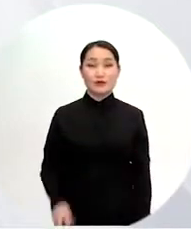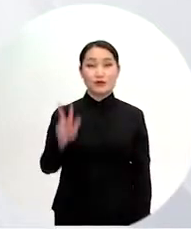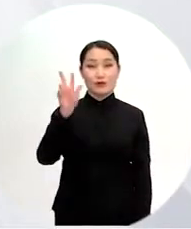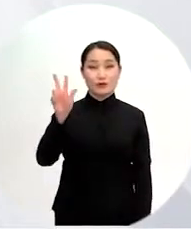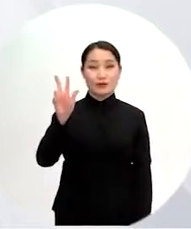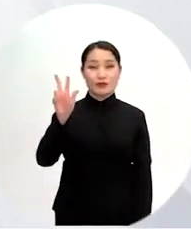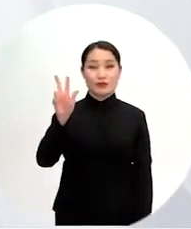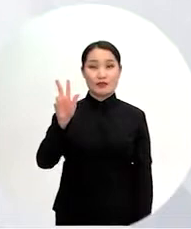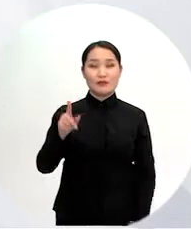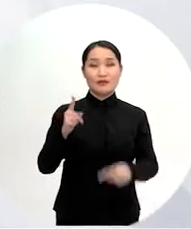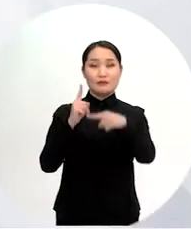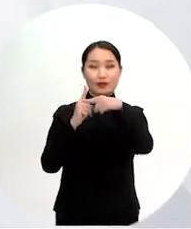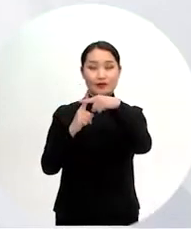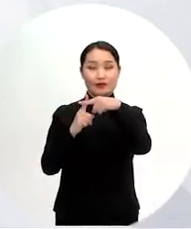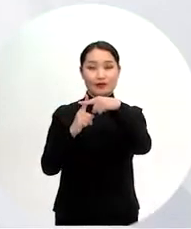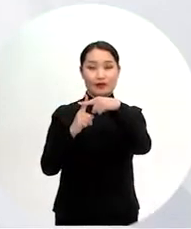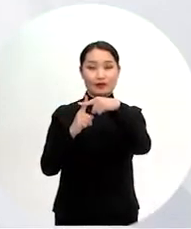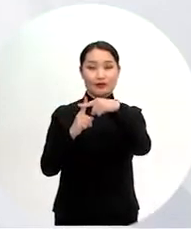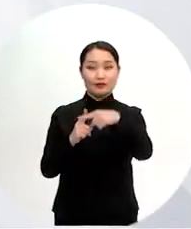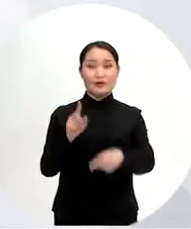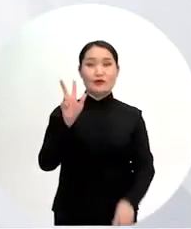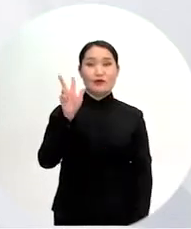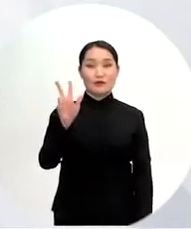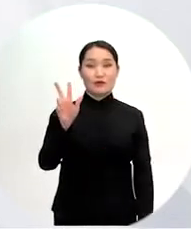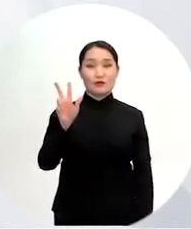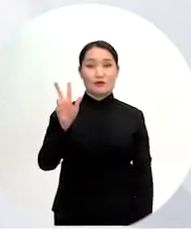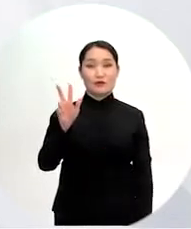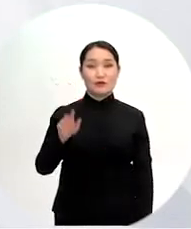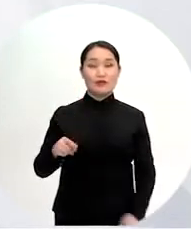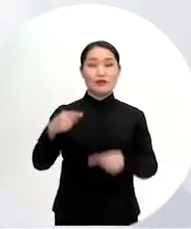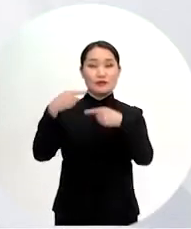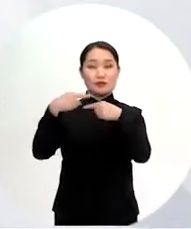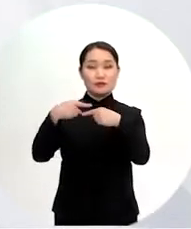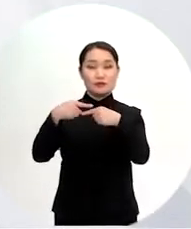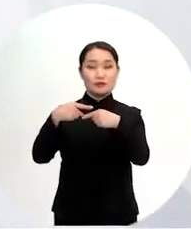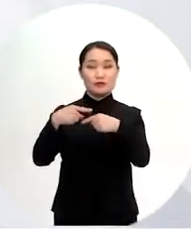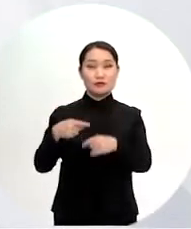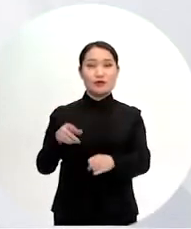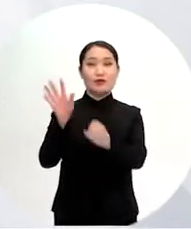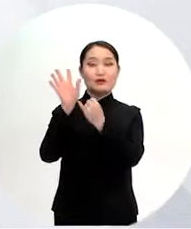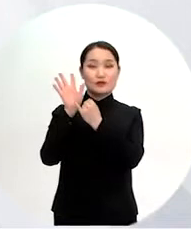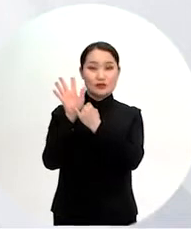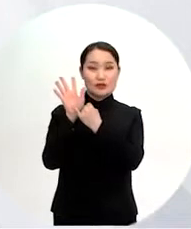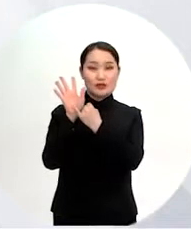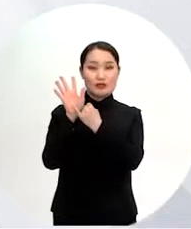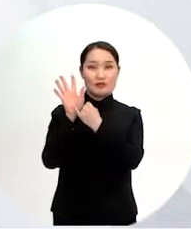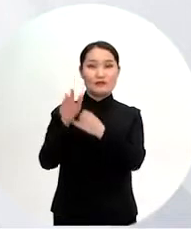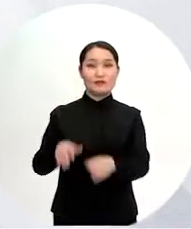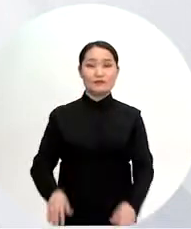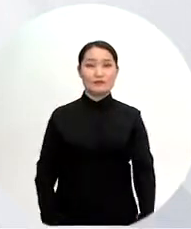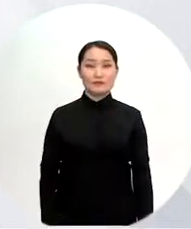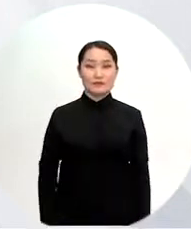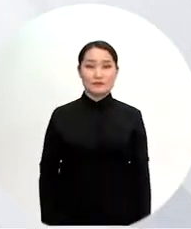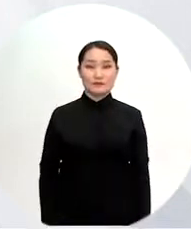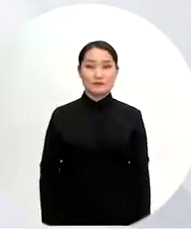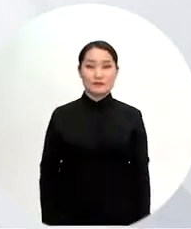Гурав дээр нэмэх нь гурав, тэнцүү зургаа.